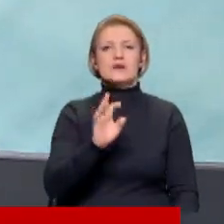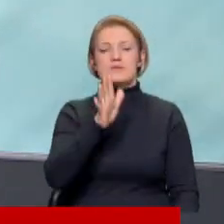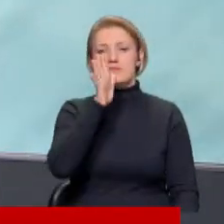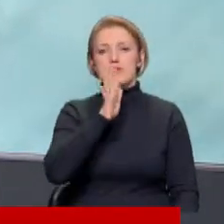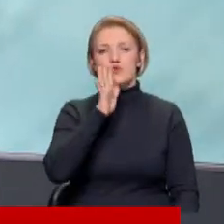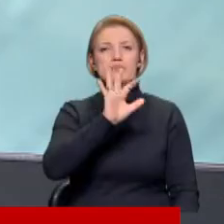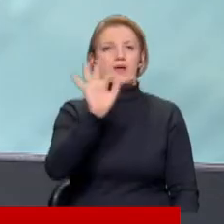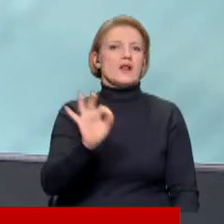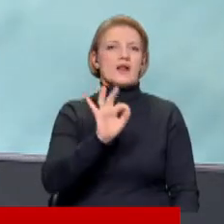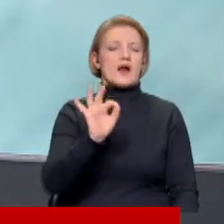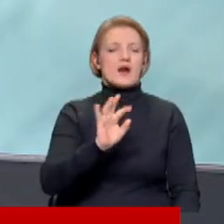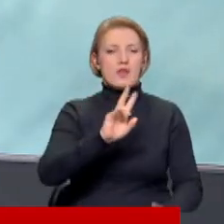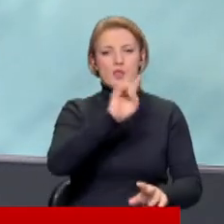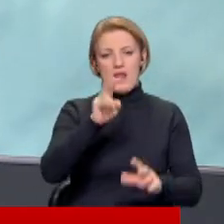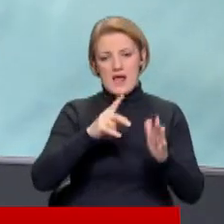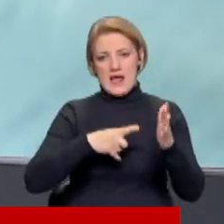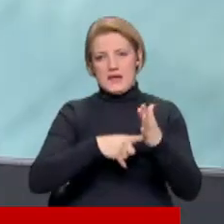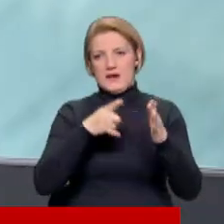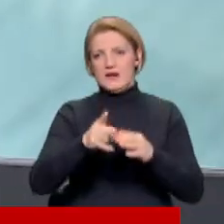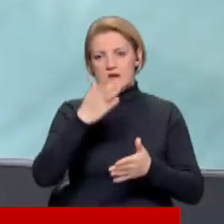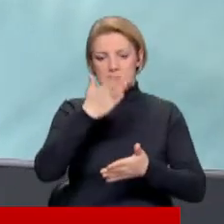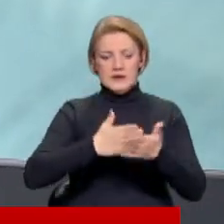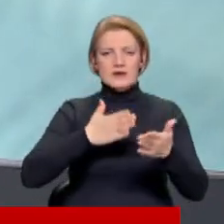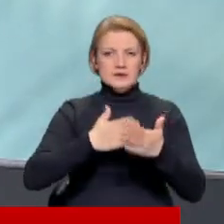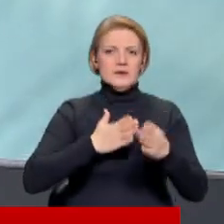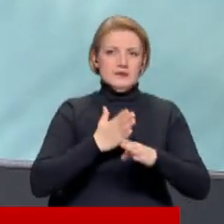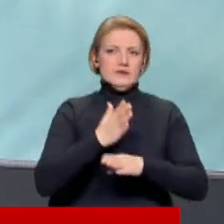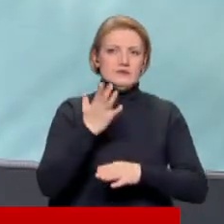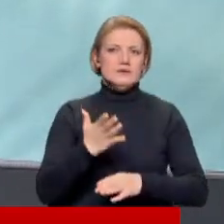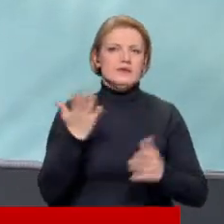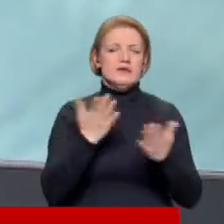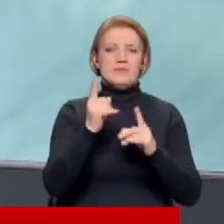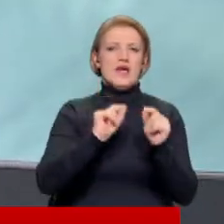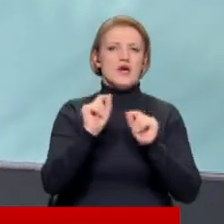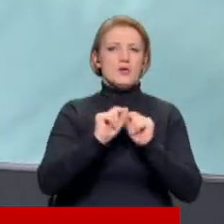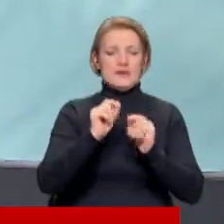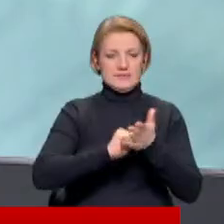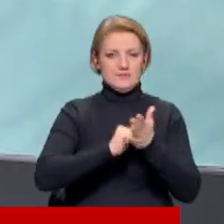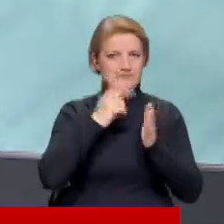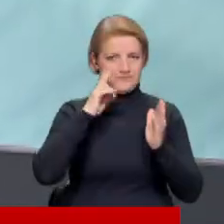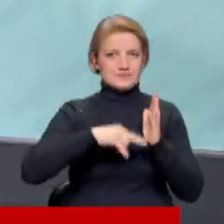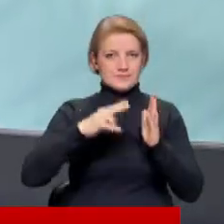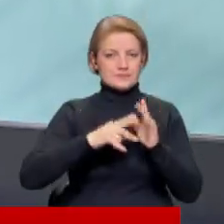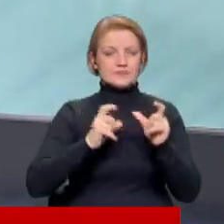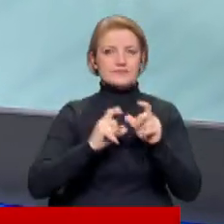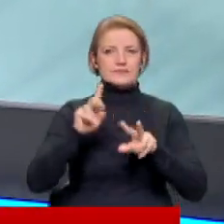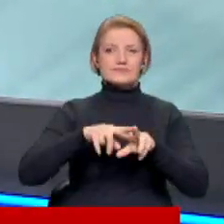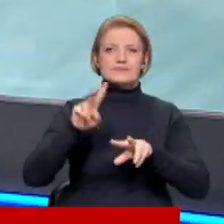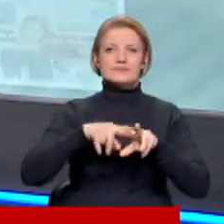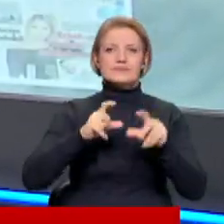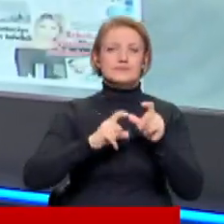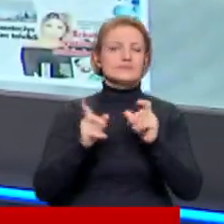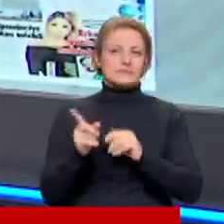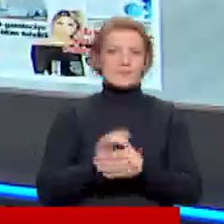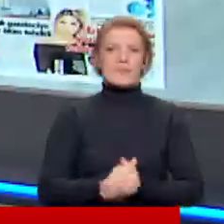500 milyar dolar olarak hedeflenmişti yarısında gerçekleşti nasıl bir ekonomi gazetesine de bakalım mı savaş ve alalım Sabah